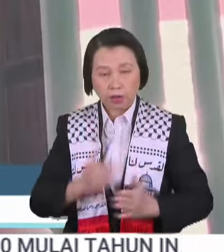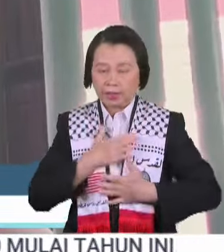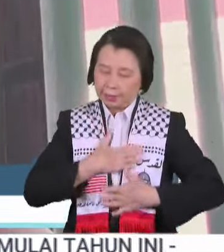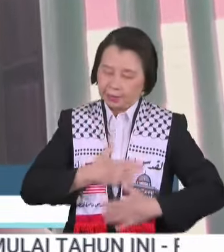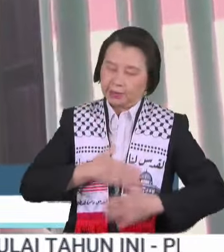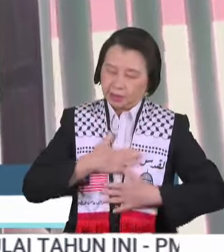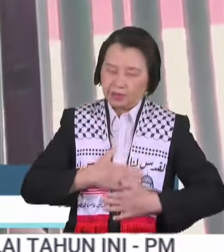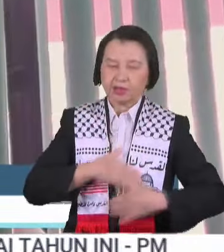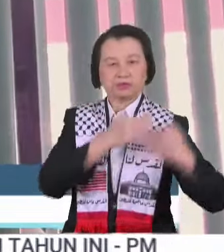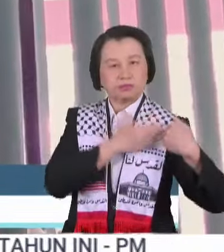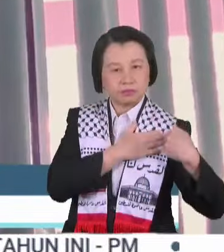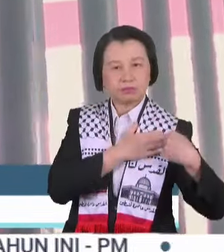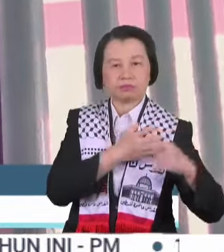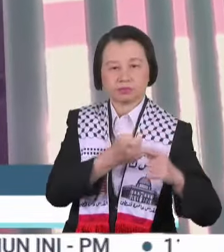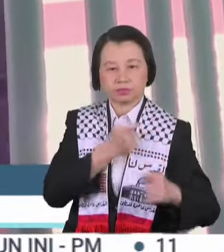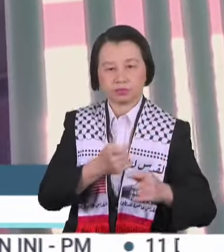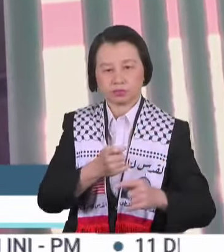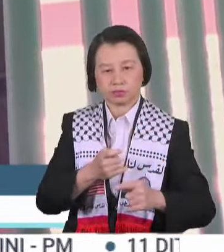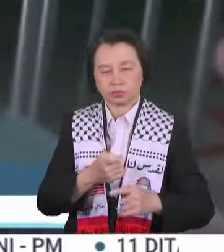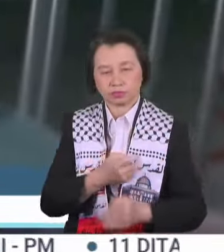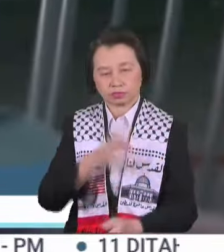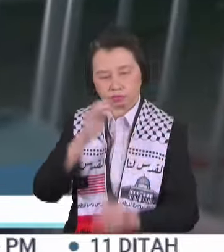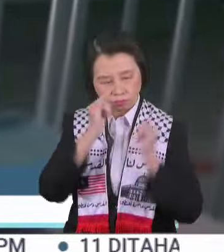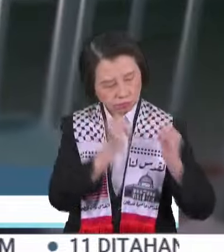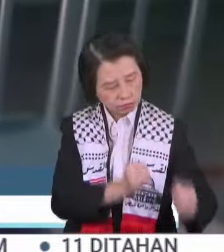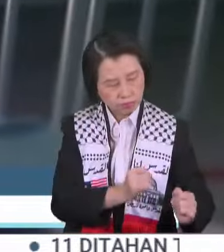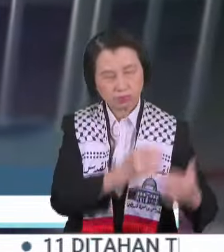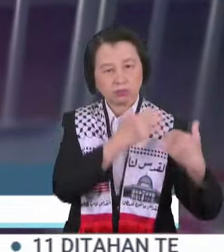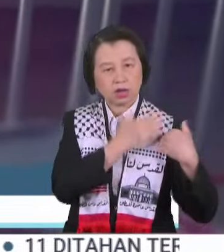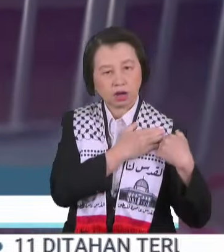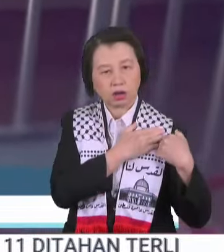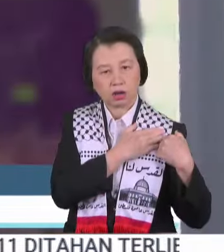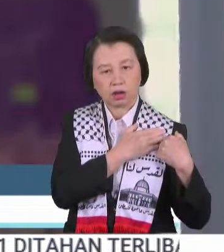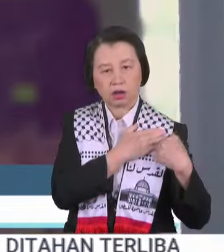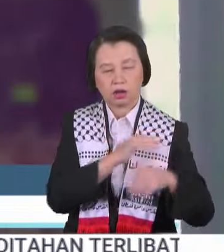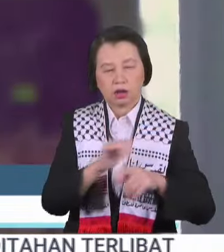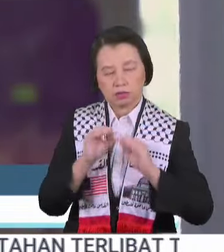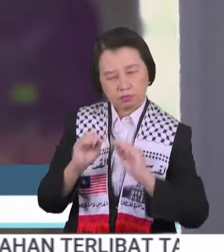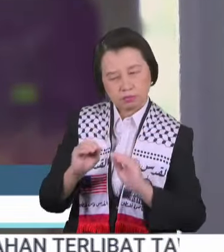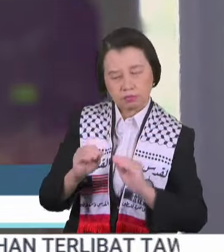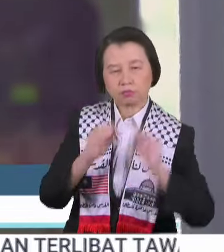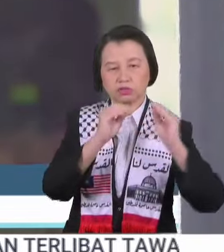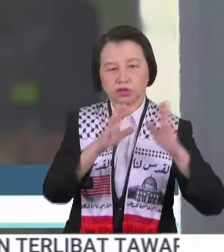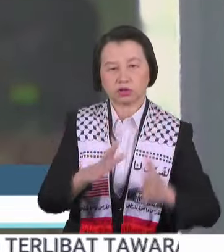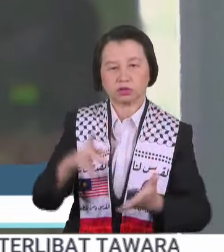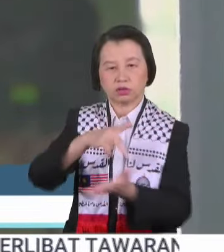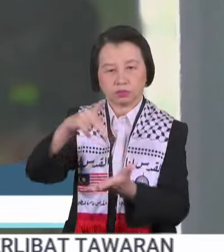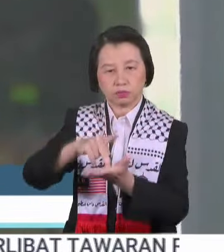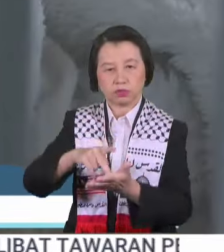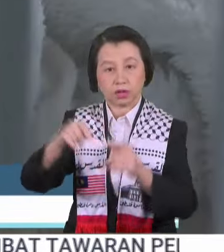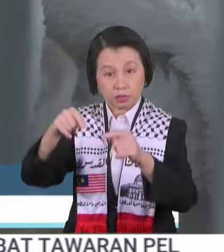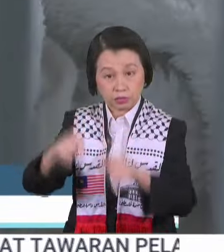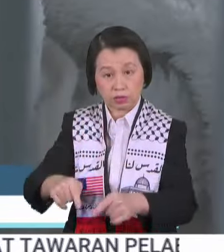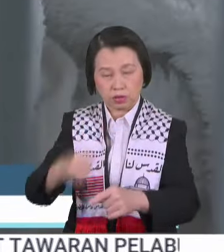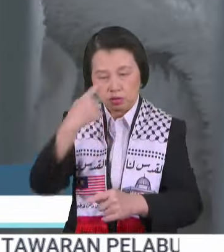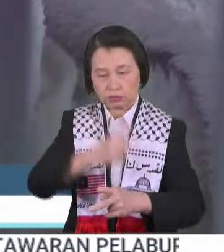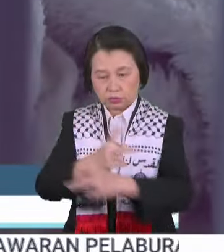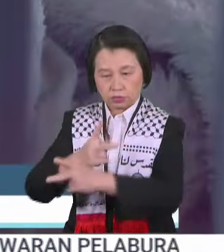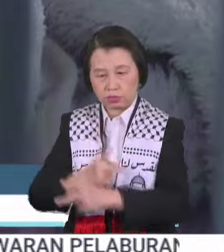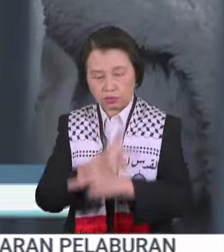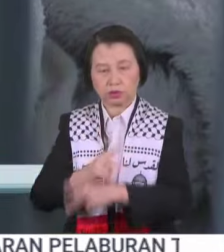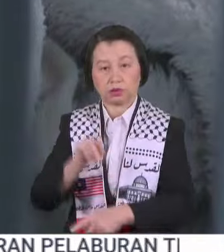memikul dugaan dari sang pencipta. Tanggungjawab yang digalas oleh pengasuh di pusat kebajikan ini dalam menjaga